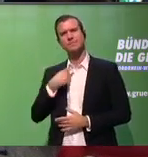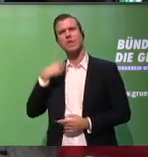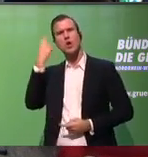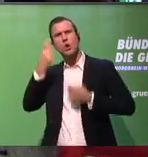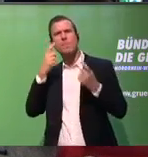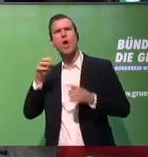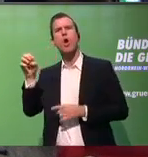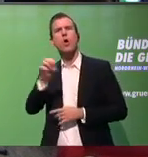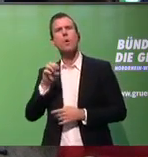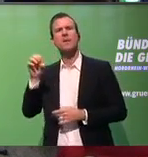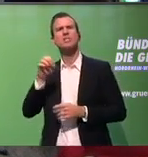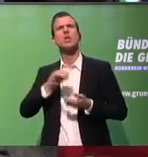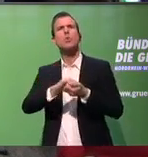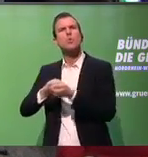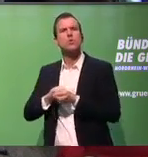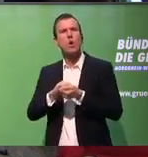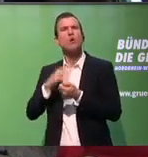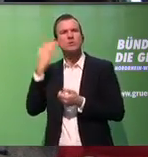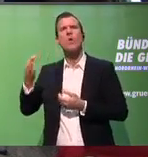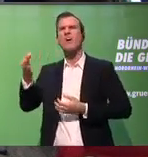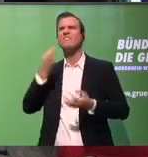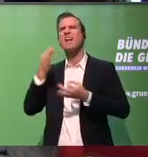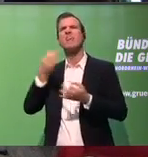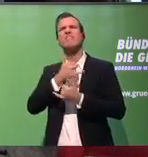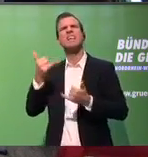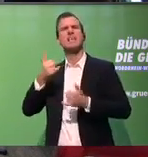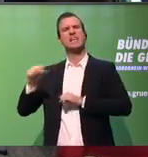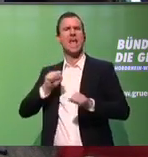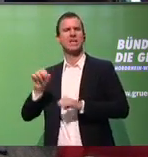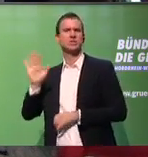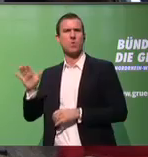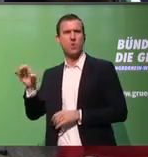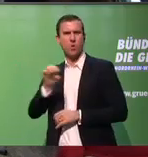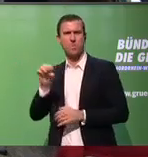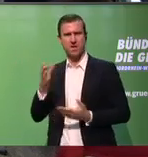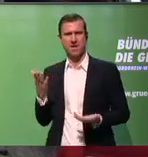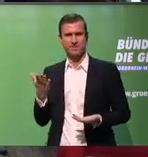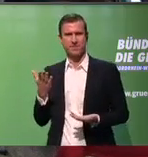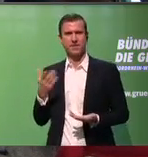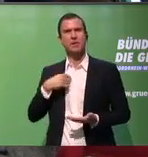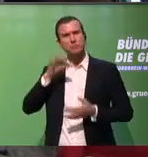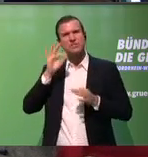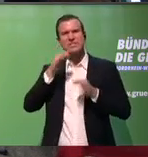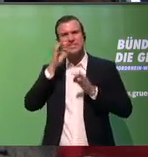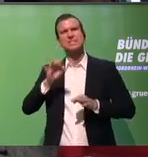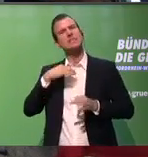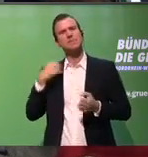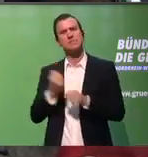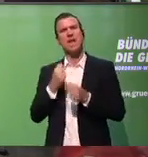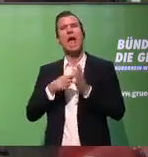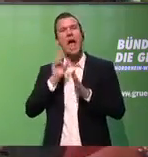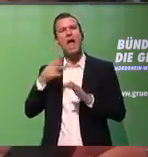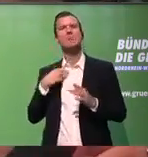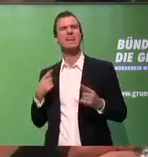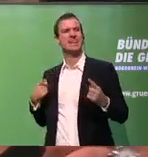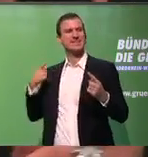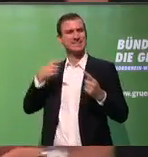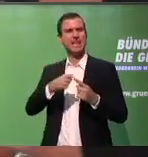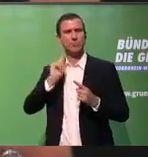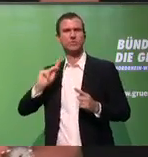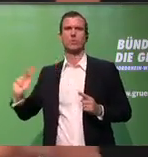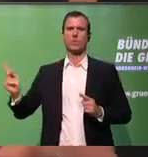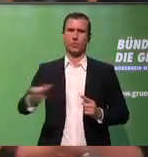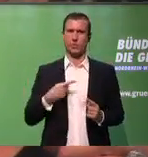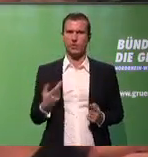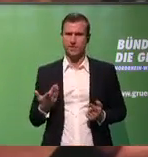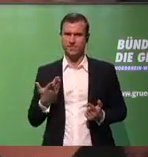die Europäische Union sich diesen Fragen stellt. Wir müssen dabei differenziert vorgehen, aber ein gleiches Ziel verfolgen. Ich glaube, es gibt